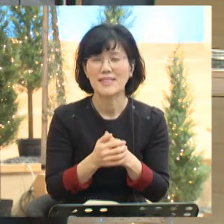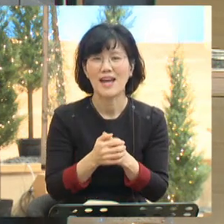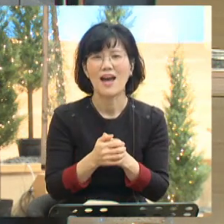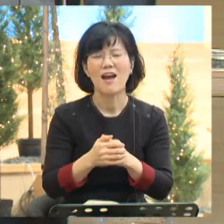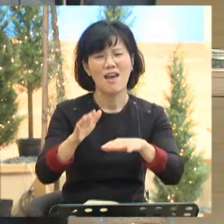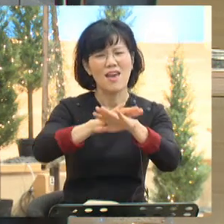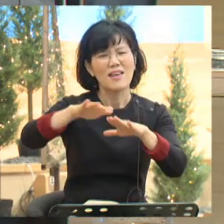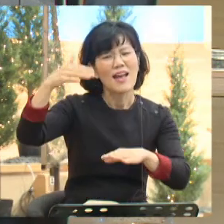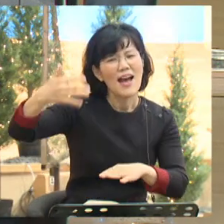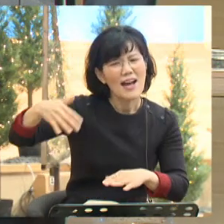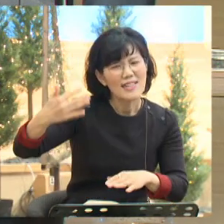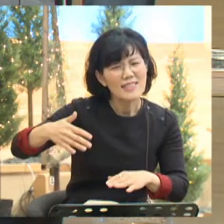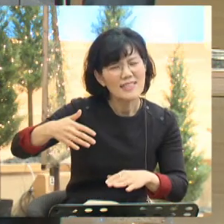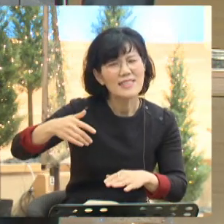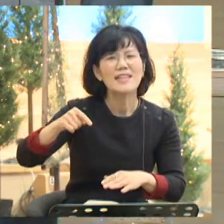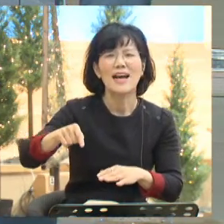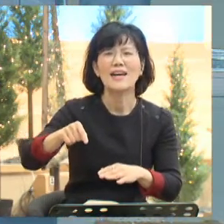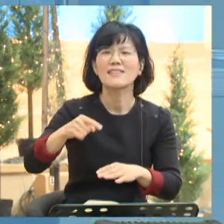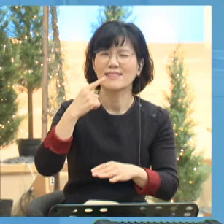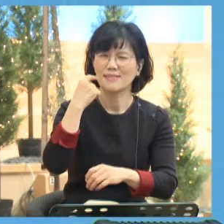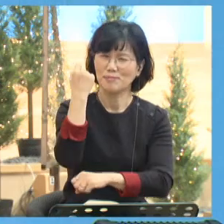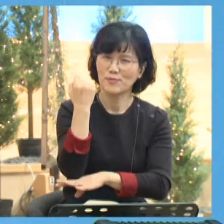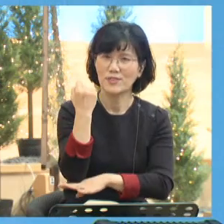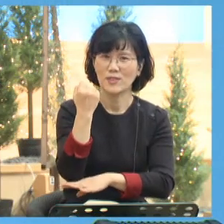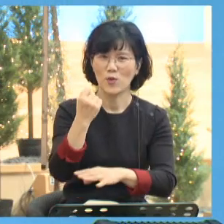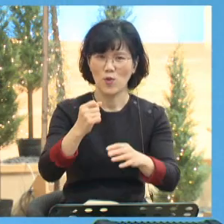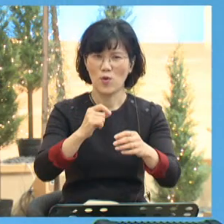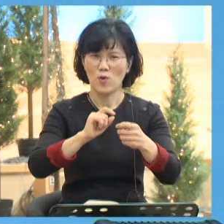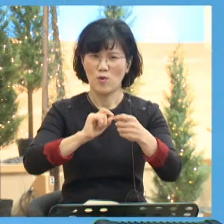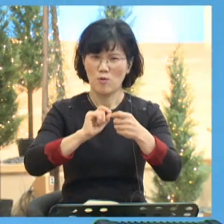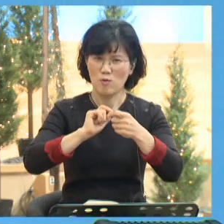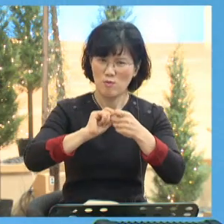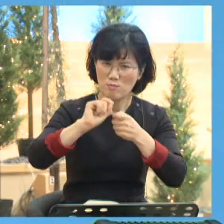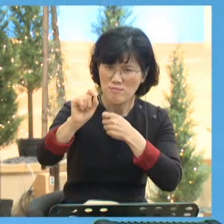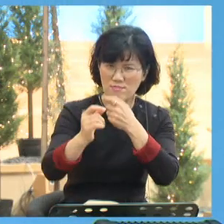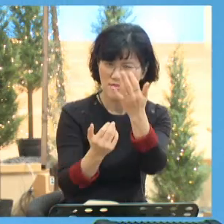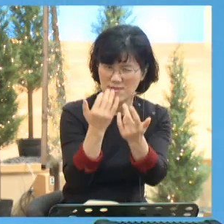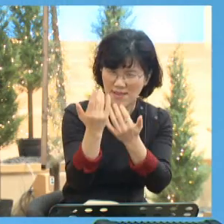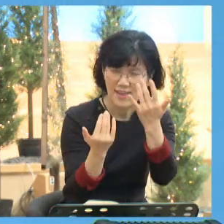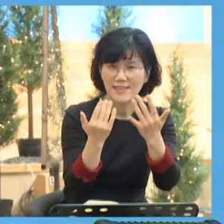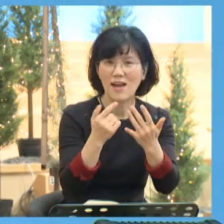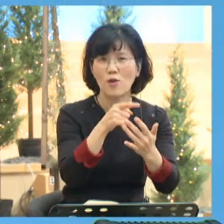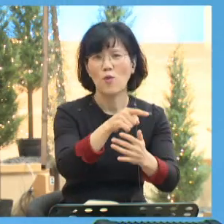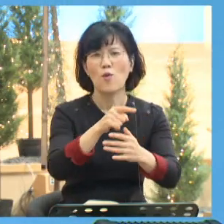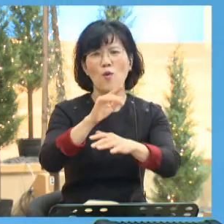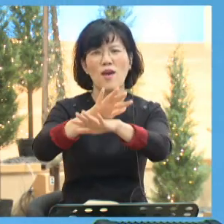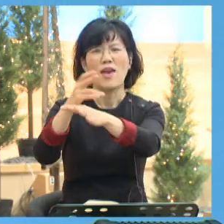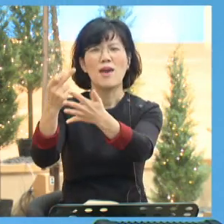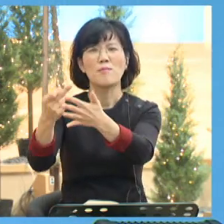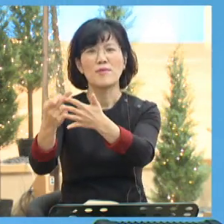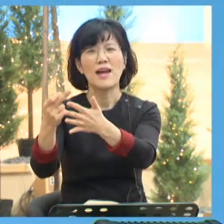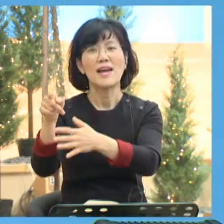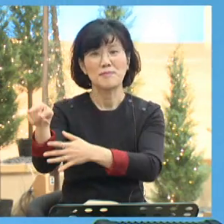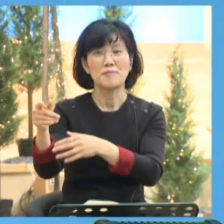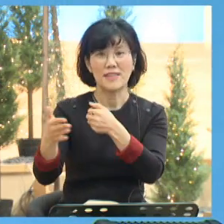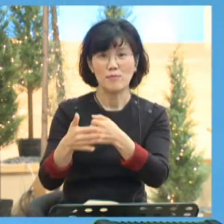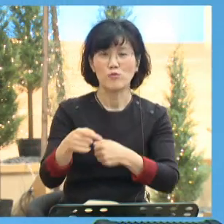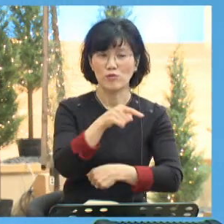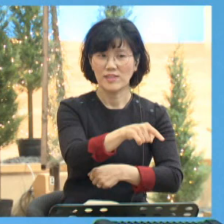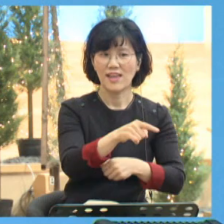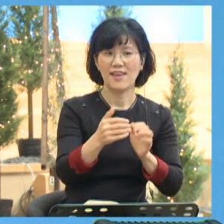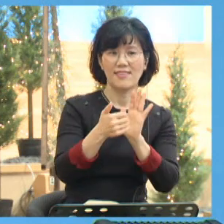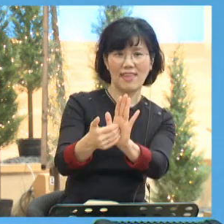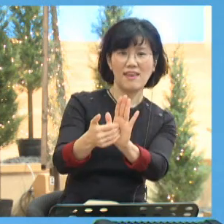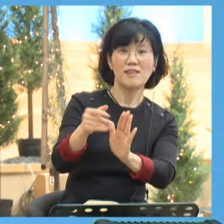해결되지 못한 있음 뿌리로 축이 햇다고 났으니까 말이 에브라임 사람들이 입다가 대응을 하는데 말이에요